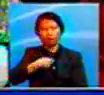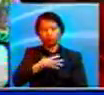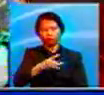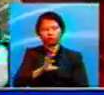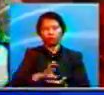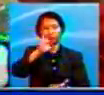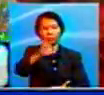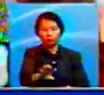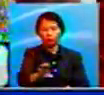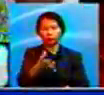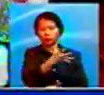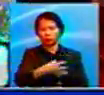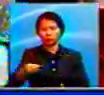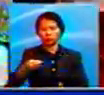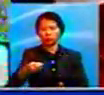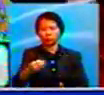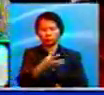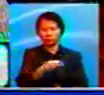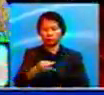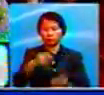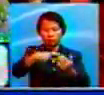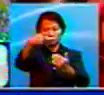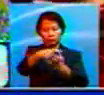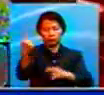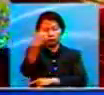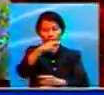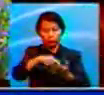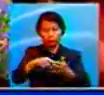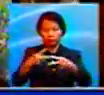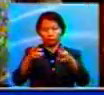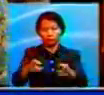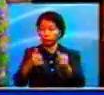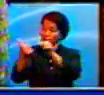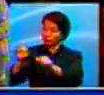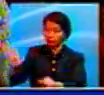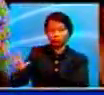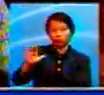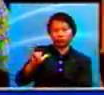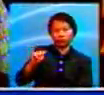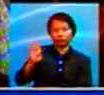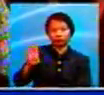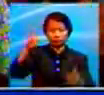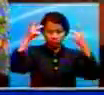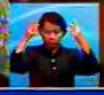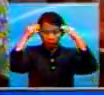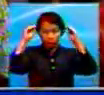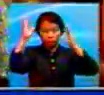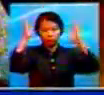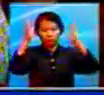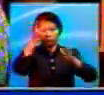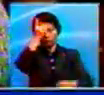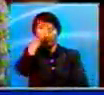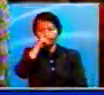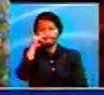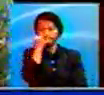melabur dan apatah lagi program hari ini dirasmikan sendiri oleh yang amat berhormat Perdana Menteri kita, Datuk Seri